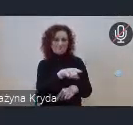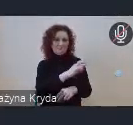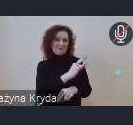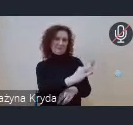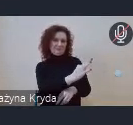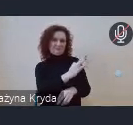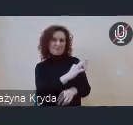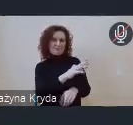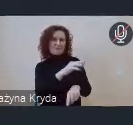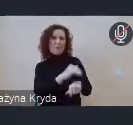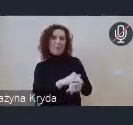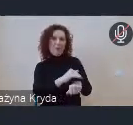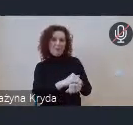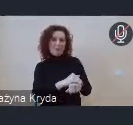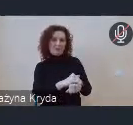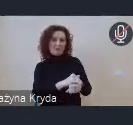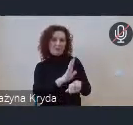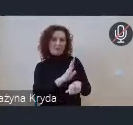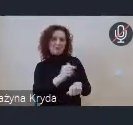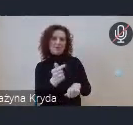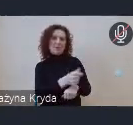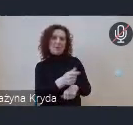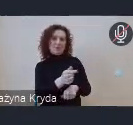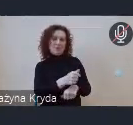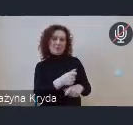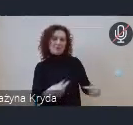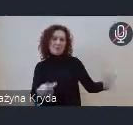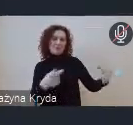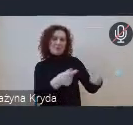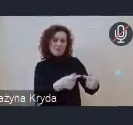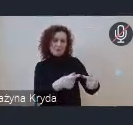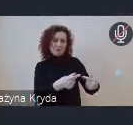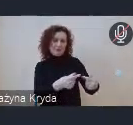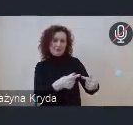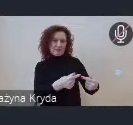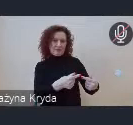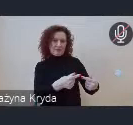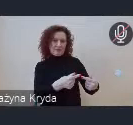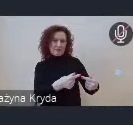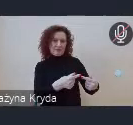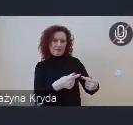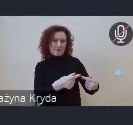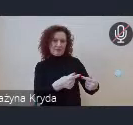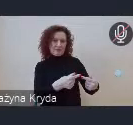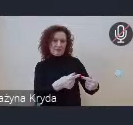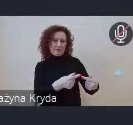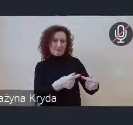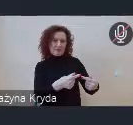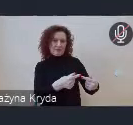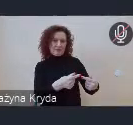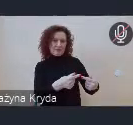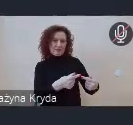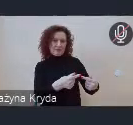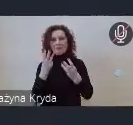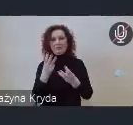tak może być Będziecie zobowiązani do stosowania ustawy o dostępności i teraz bardzo ważna rzecz Ja na